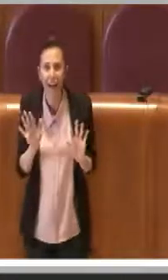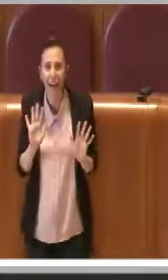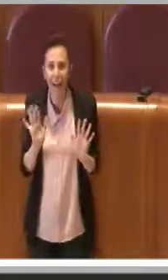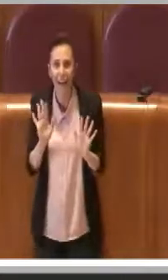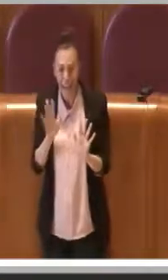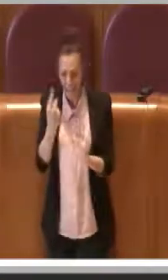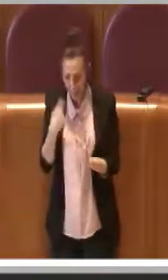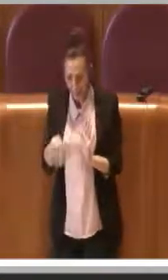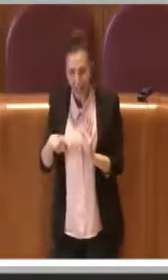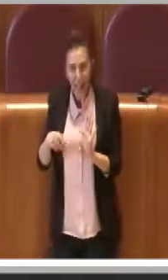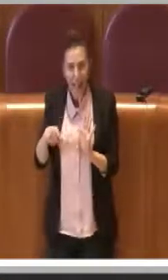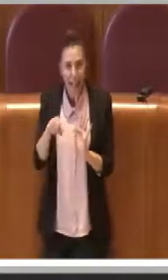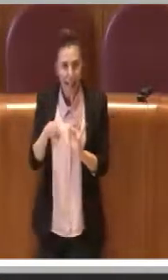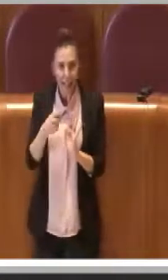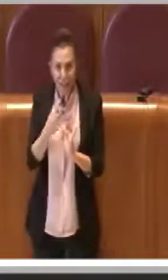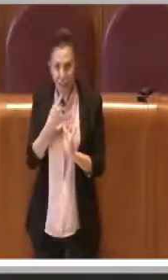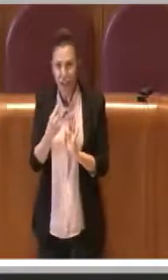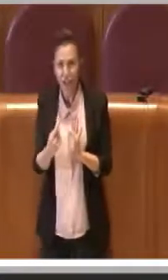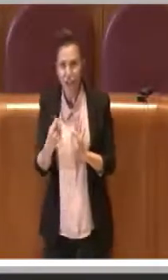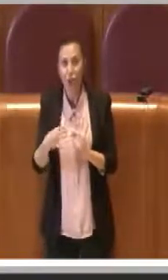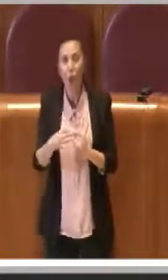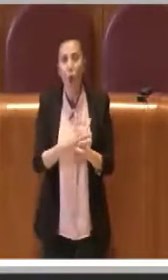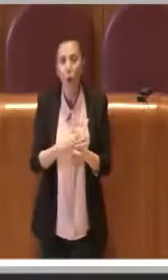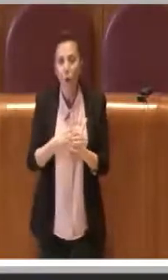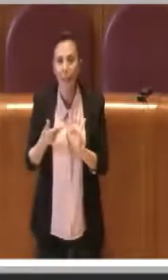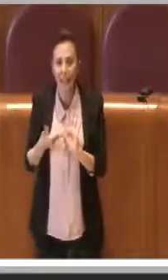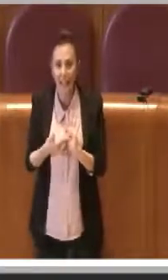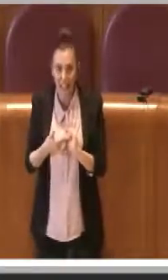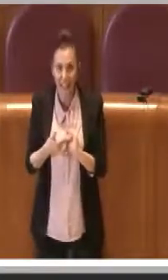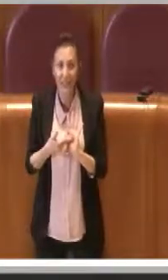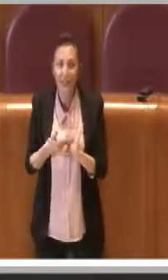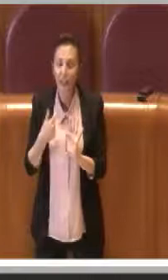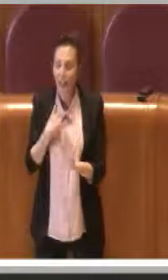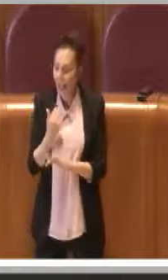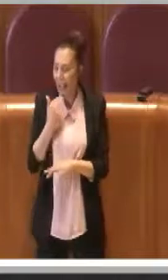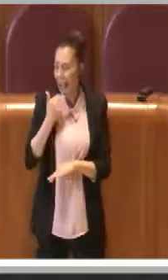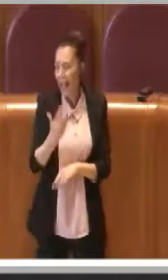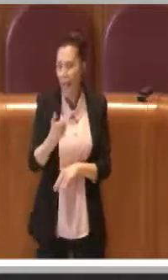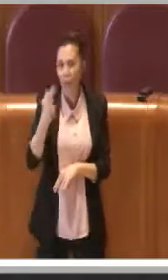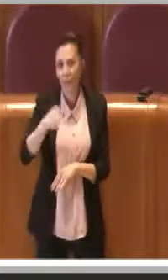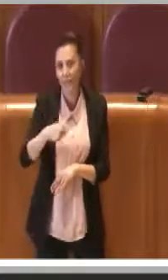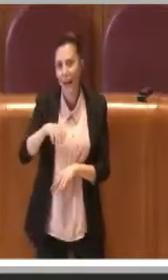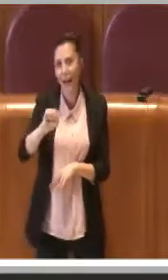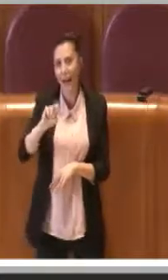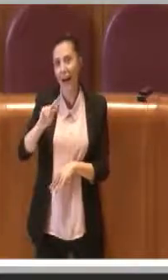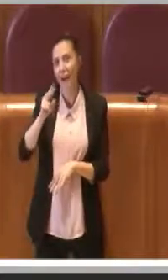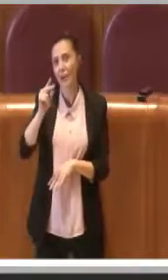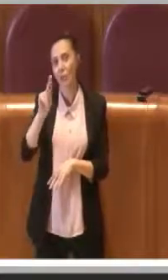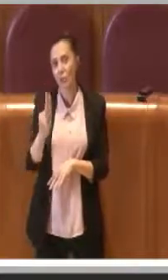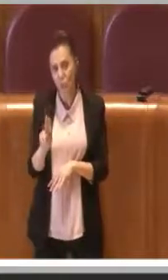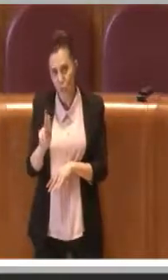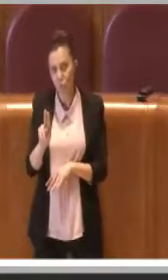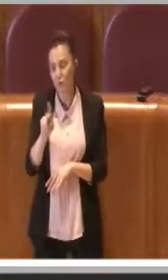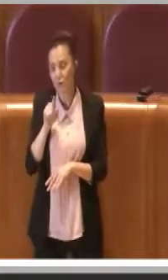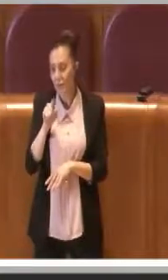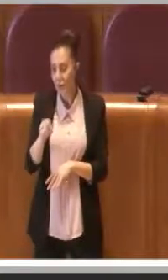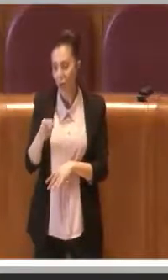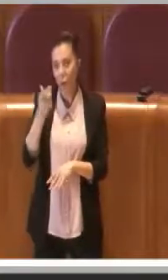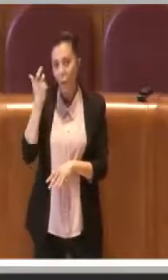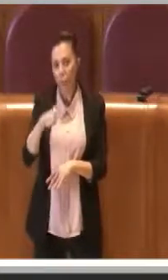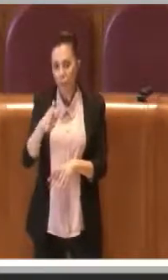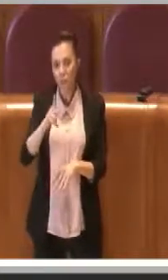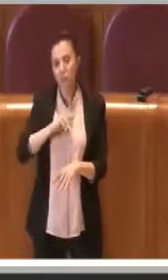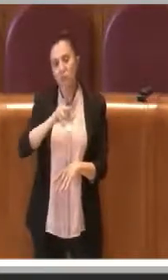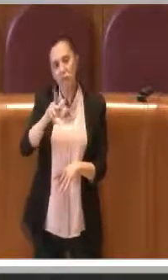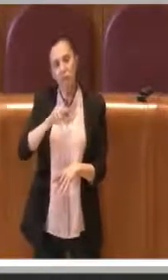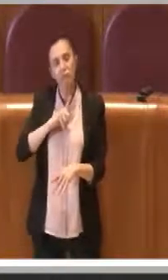quanto dice la normativa. Quindi ringrazio il presidente Ardo, perché chiaramente ci troviamo in